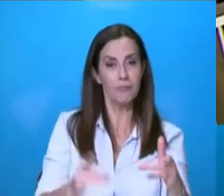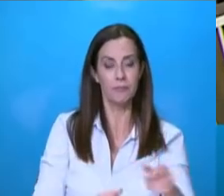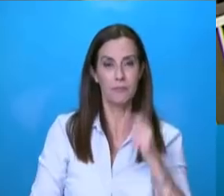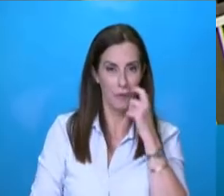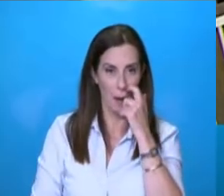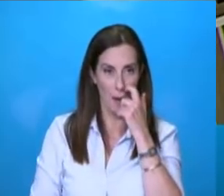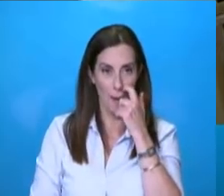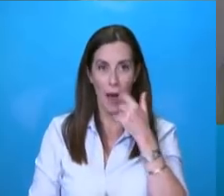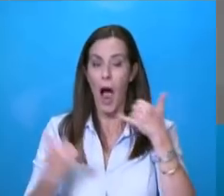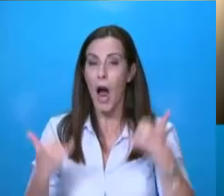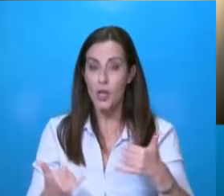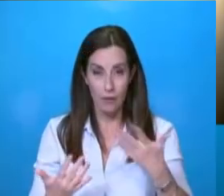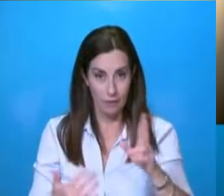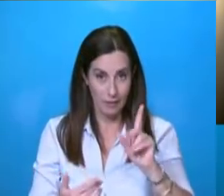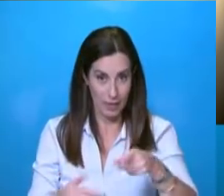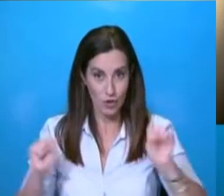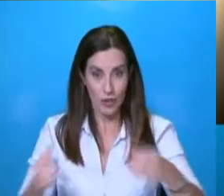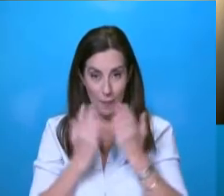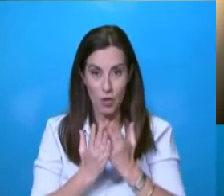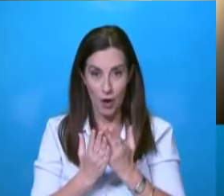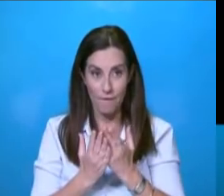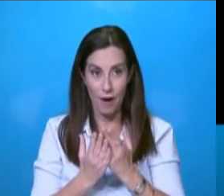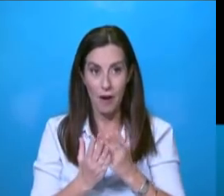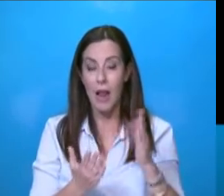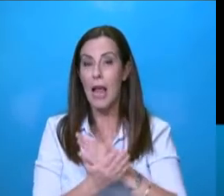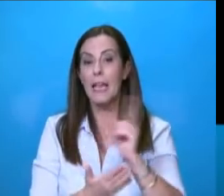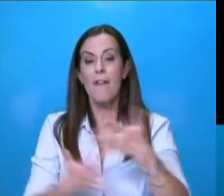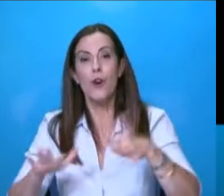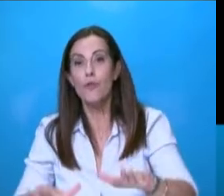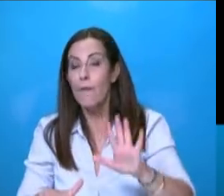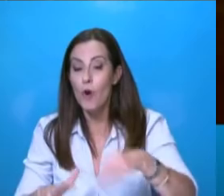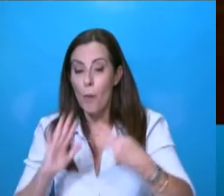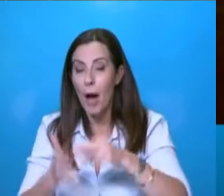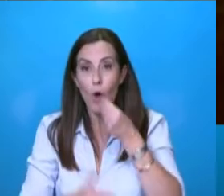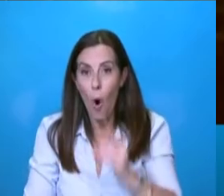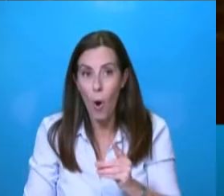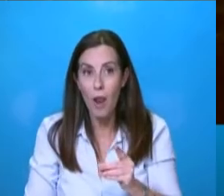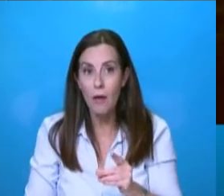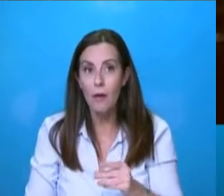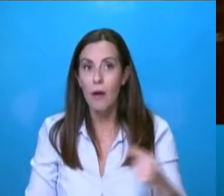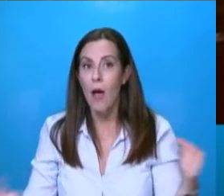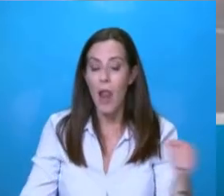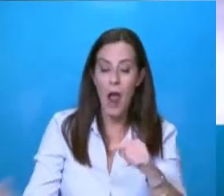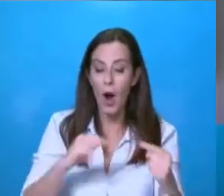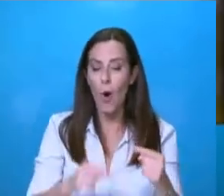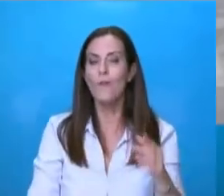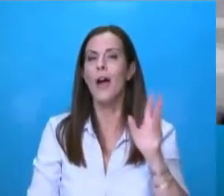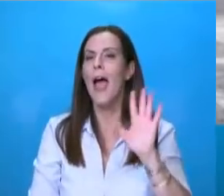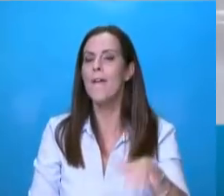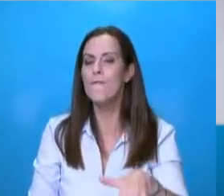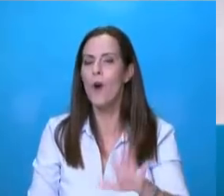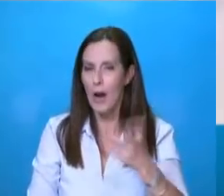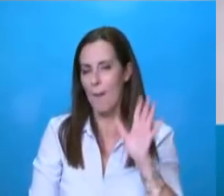מרקוביץ'. עכשיו חוץ משליטה בישיבה או הכוח להחליט מי ישב איפה בחדר האוכל, לקרבות האלה יש ביטוי גם, איך